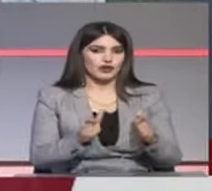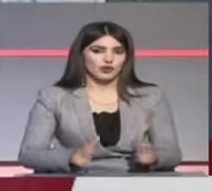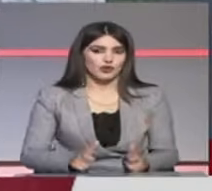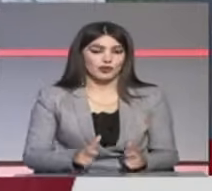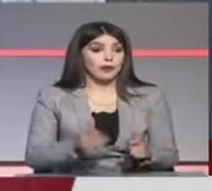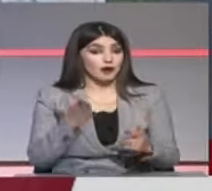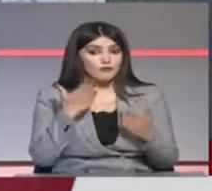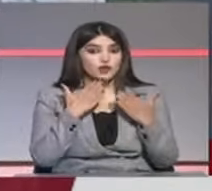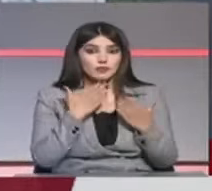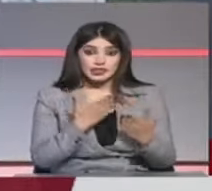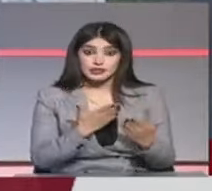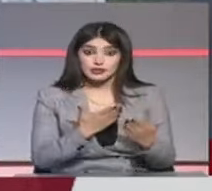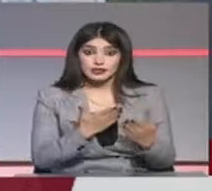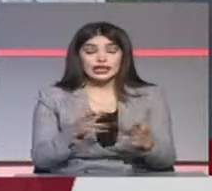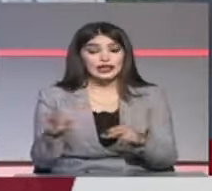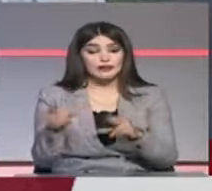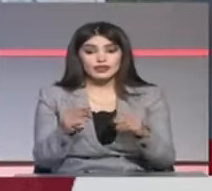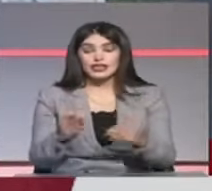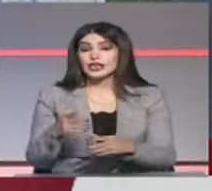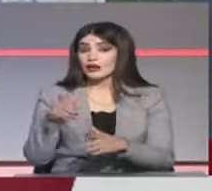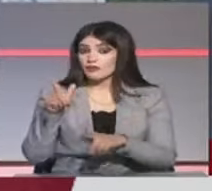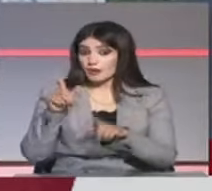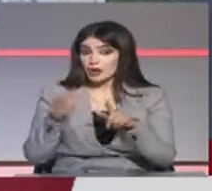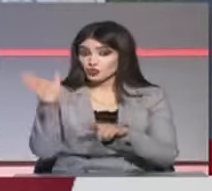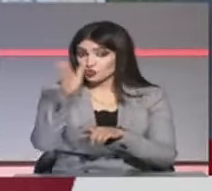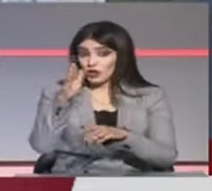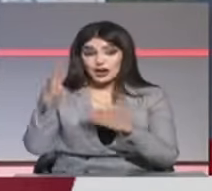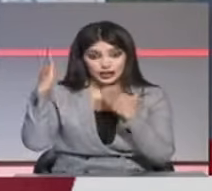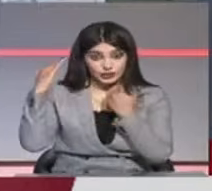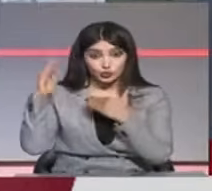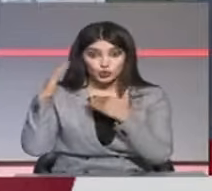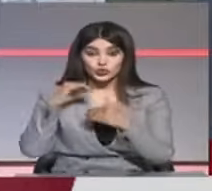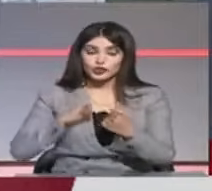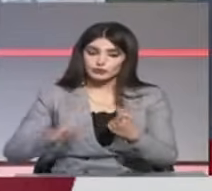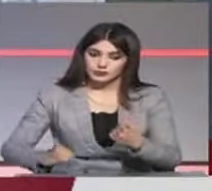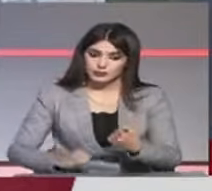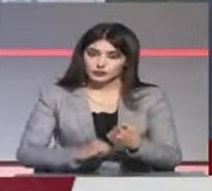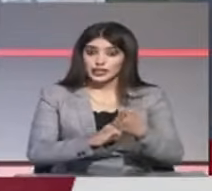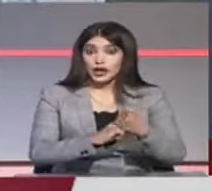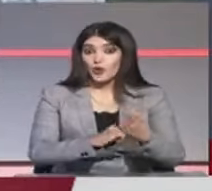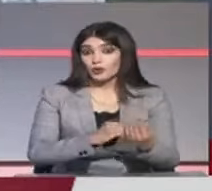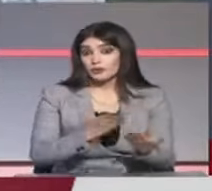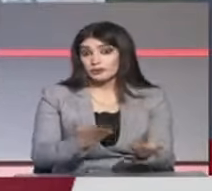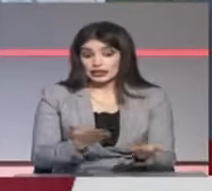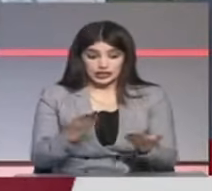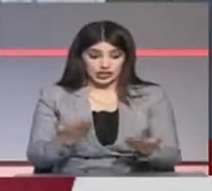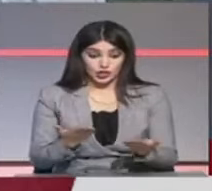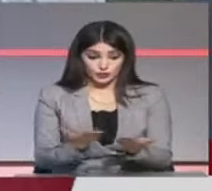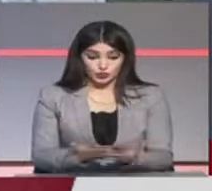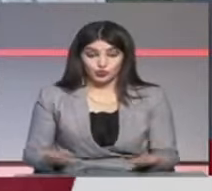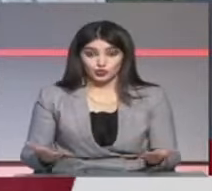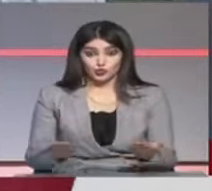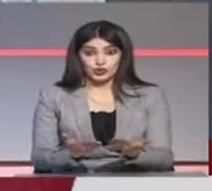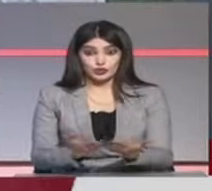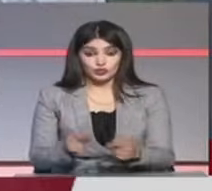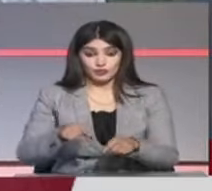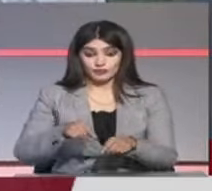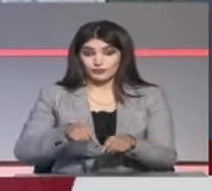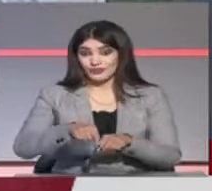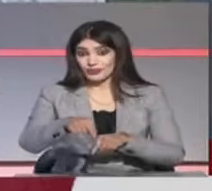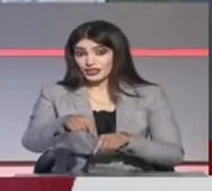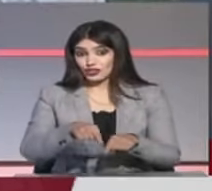مثلا بعض الدول الاجنبيه الخط ابنها محمد توفي في فتره